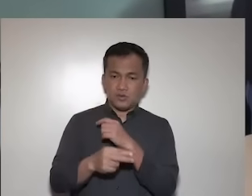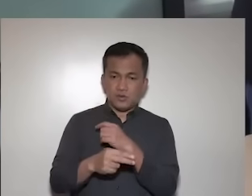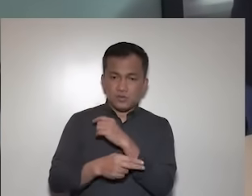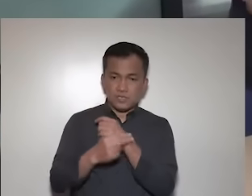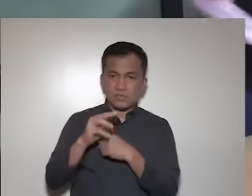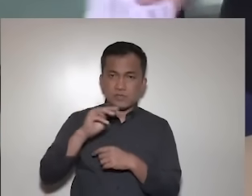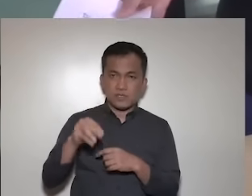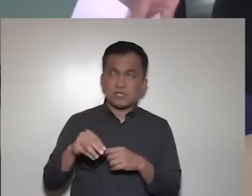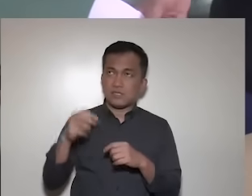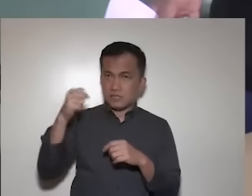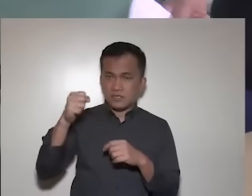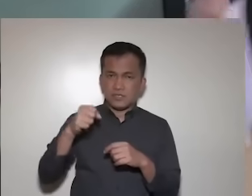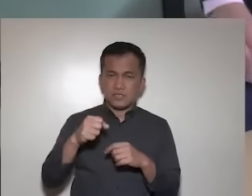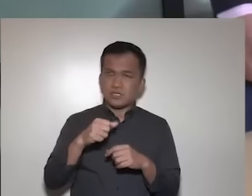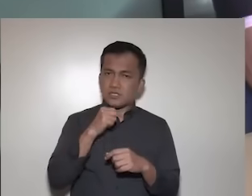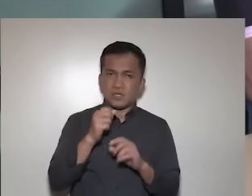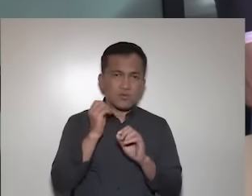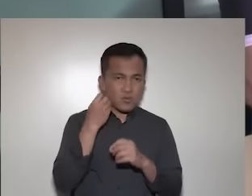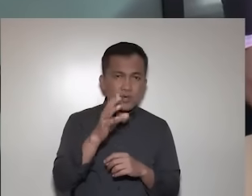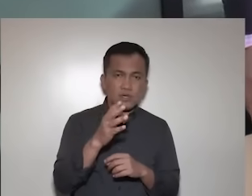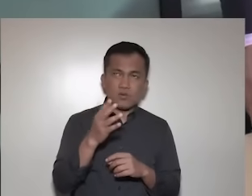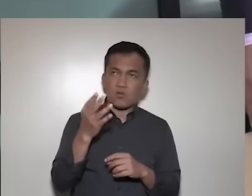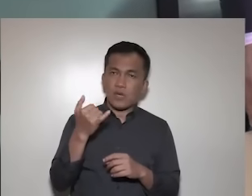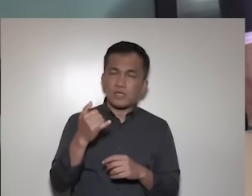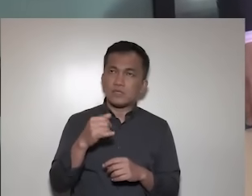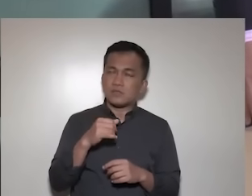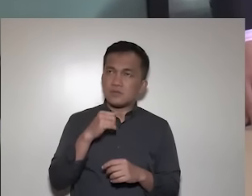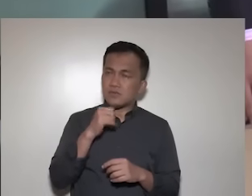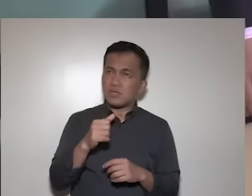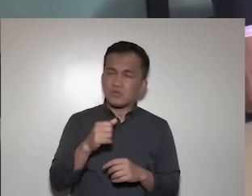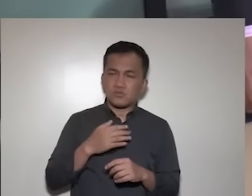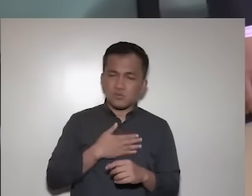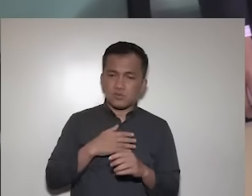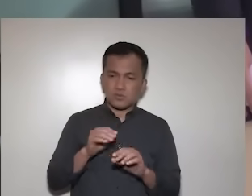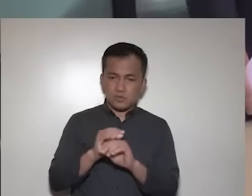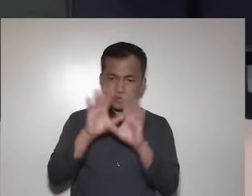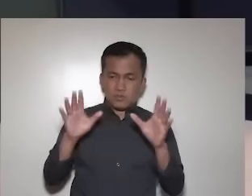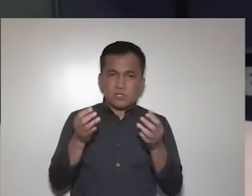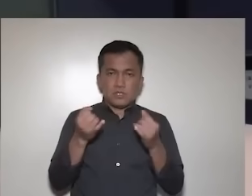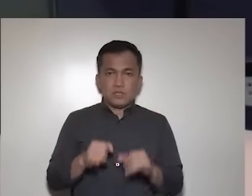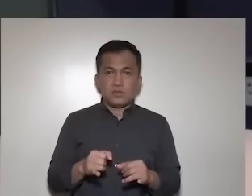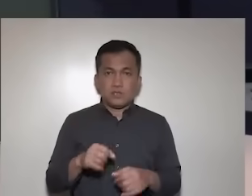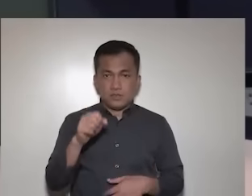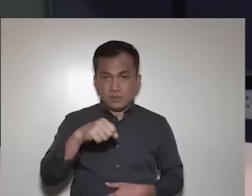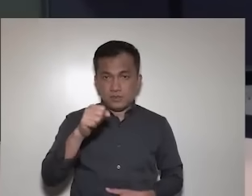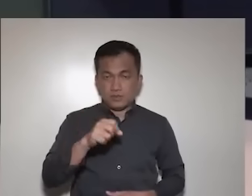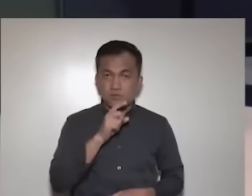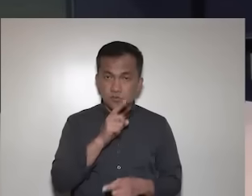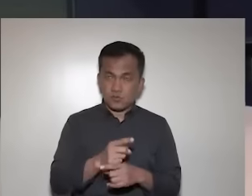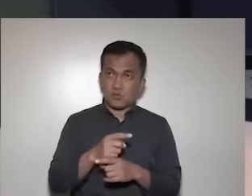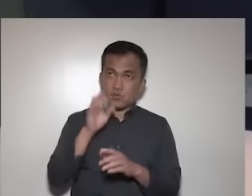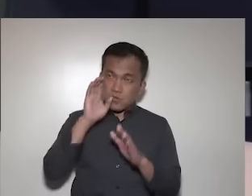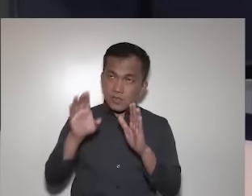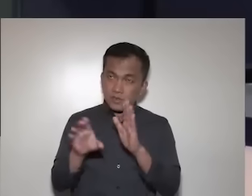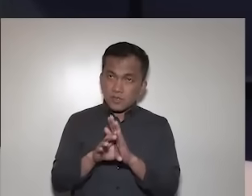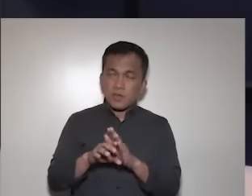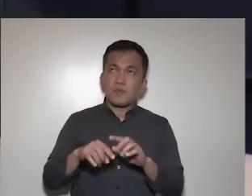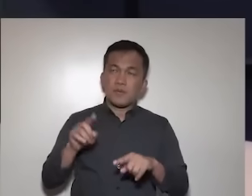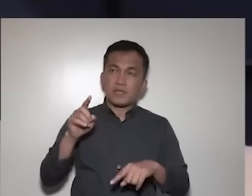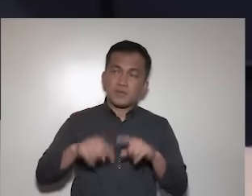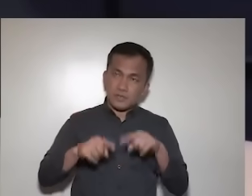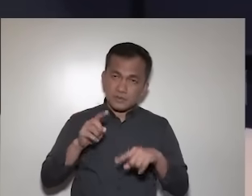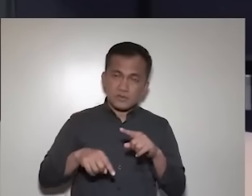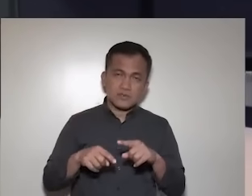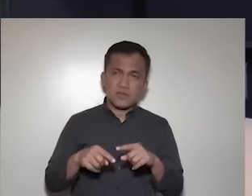Opo. Ba't di kayo umuwi ng Itchali? Hindi po, kasi gusto ko pong linawin yung issue na yan po. O nga po, totoo yung mga picture, pero friends po